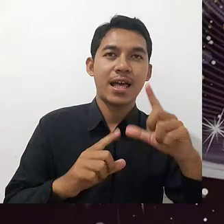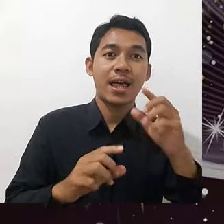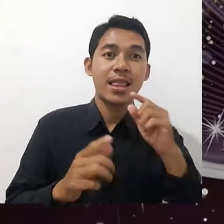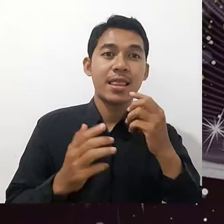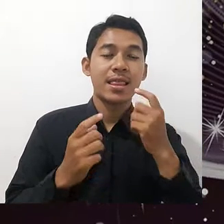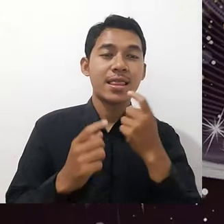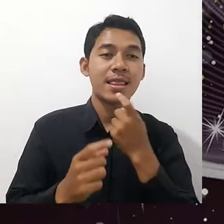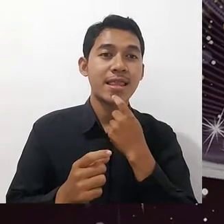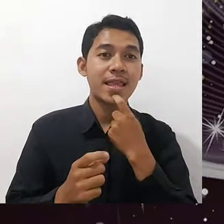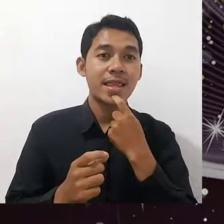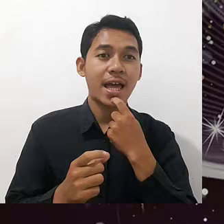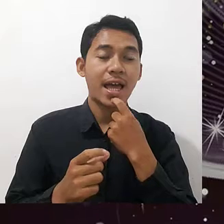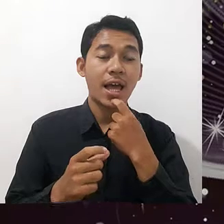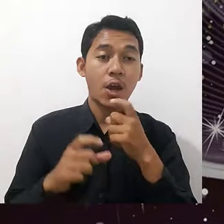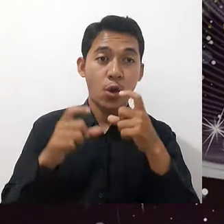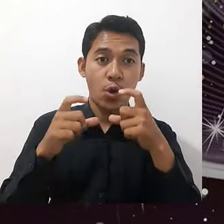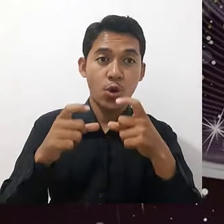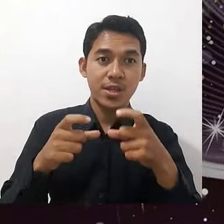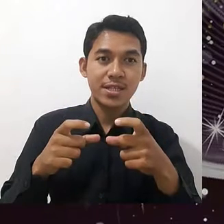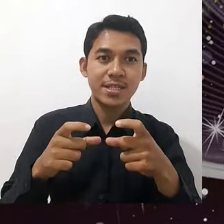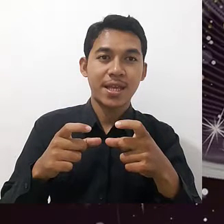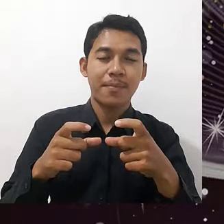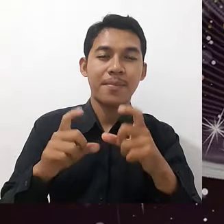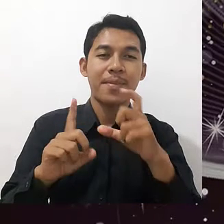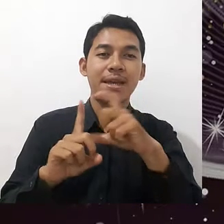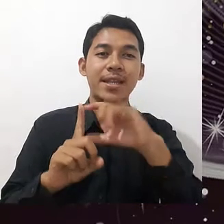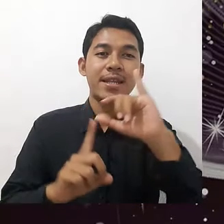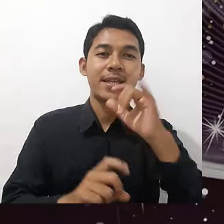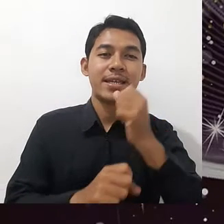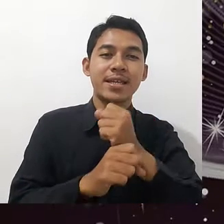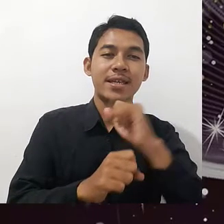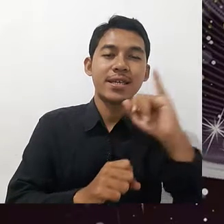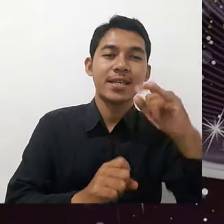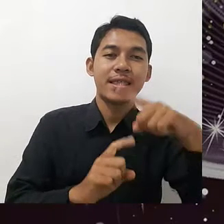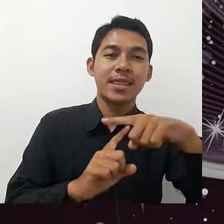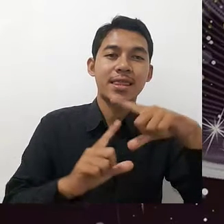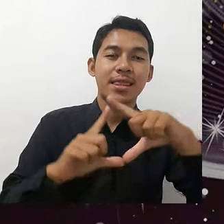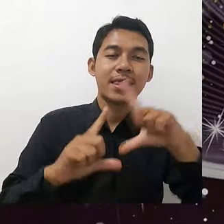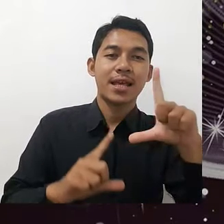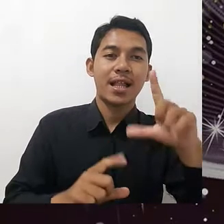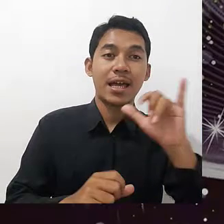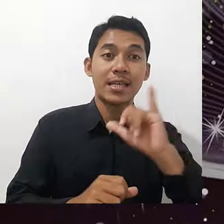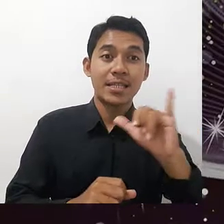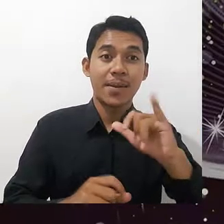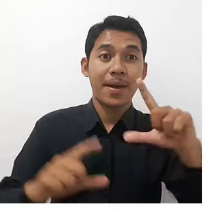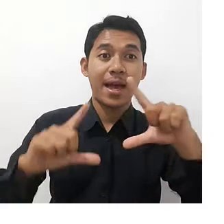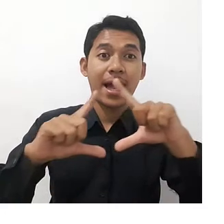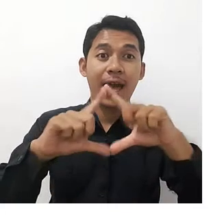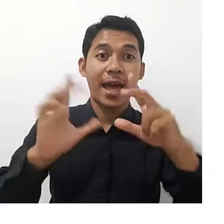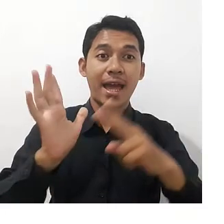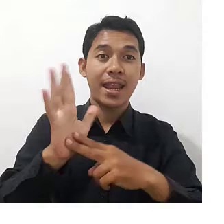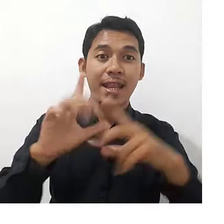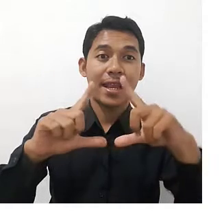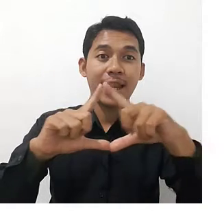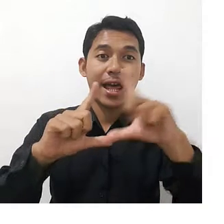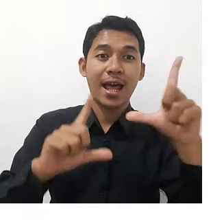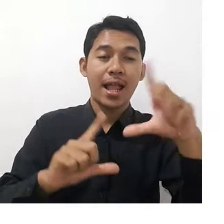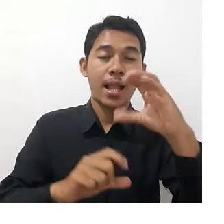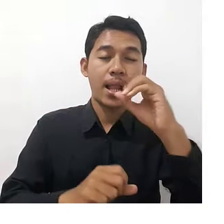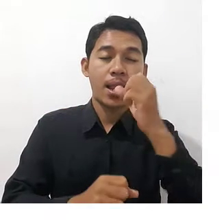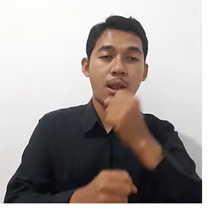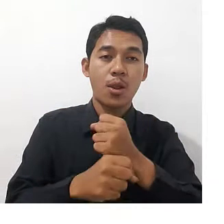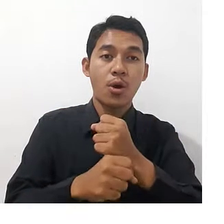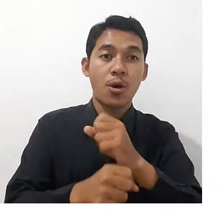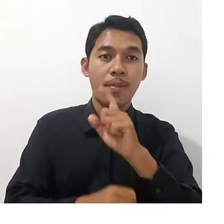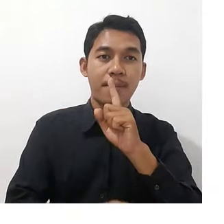kita bakal membahas mengenai konsep-konsep dasar dari apa itu digital dan apa itu konsep analog. Nah,